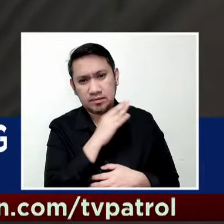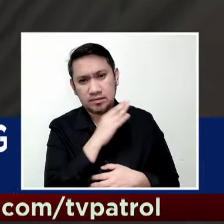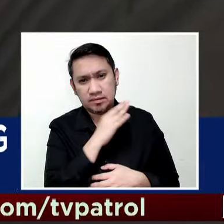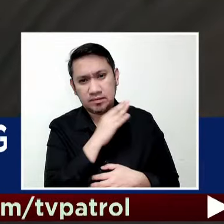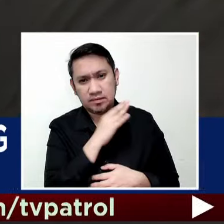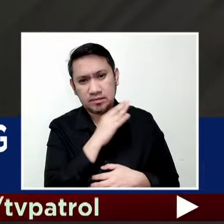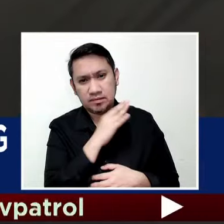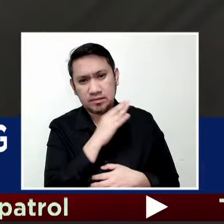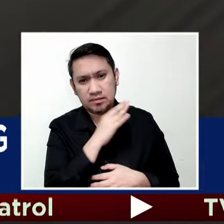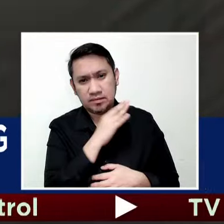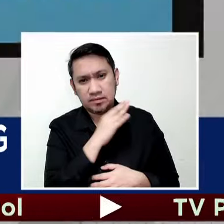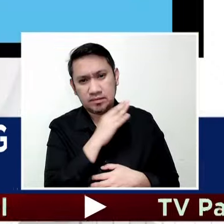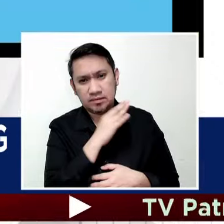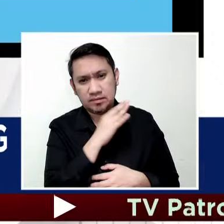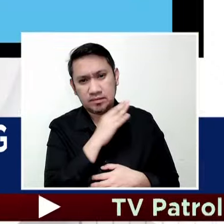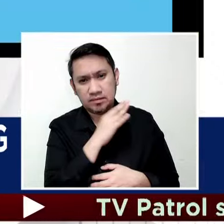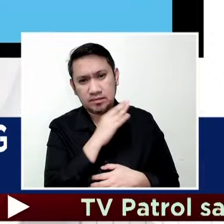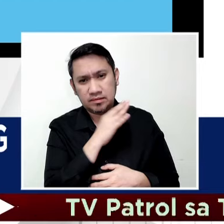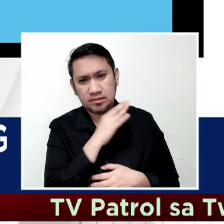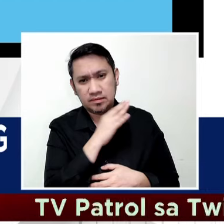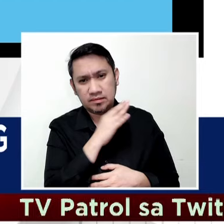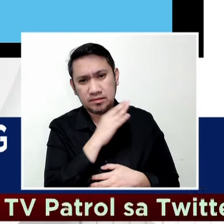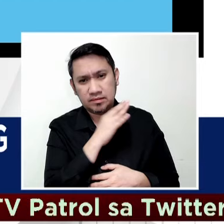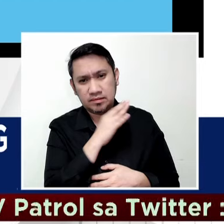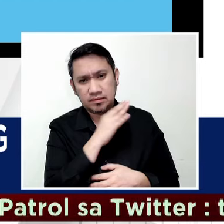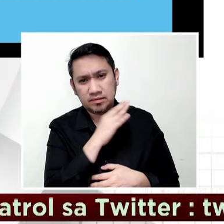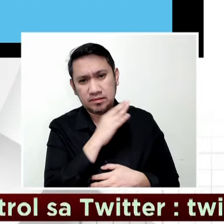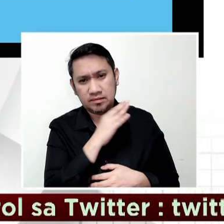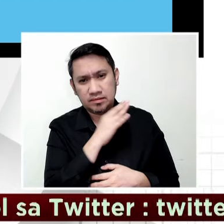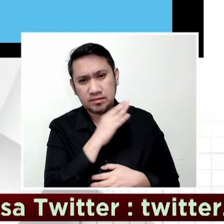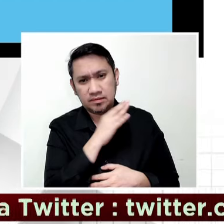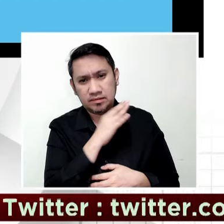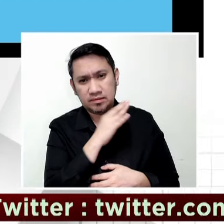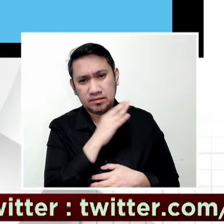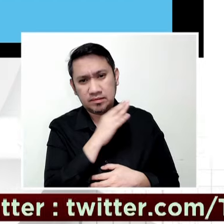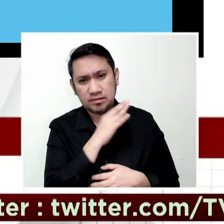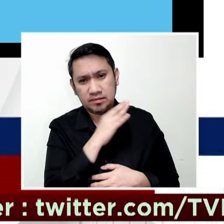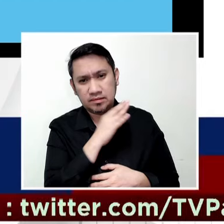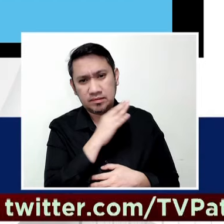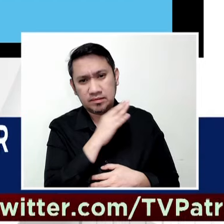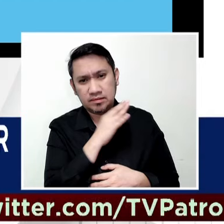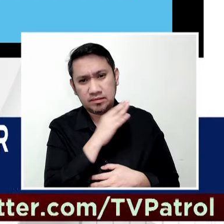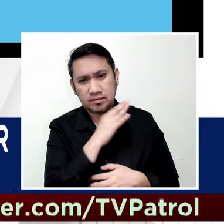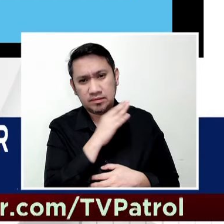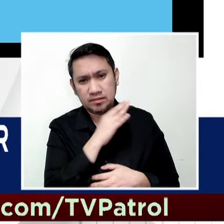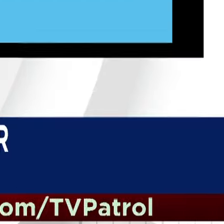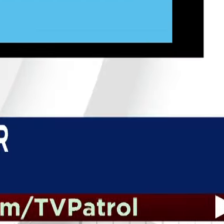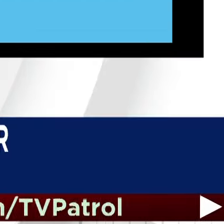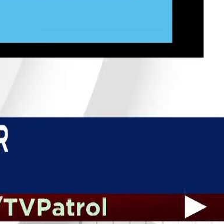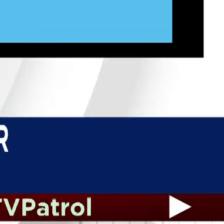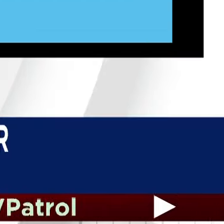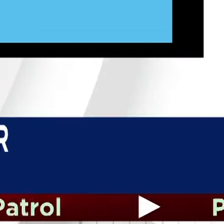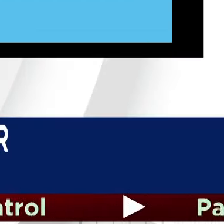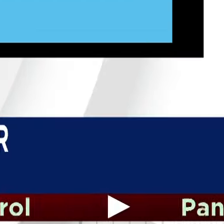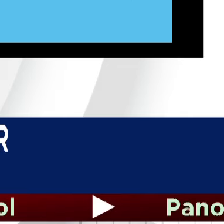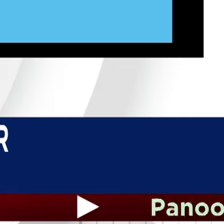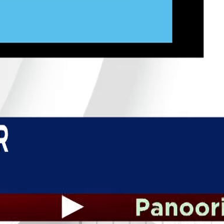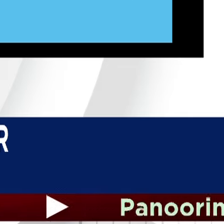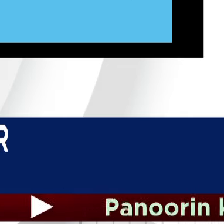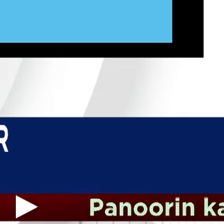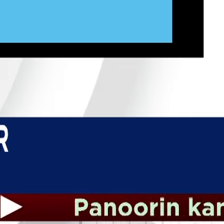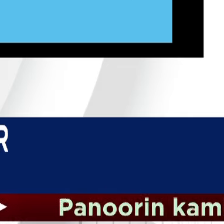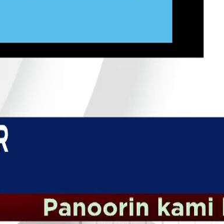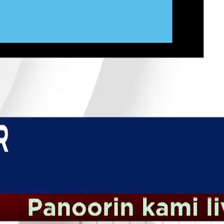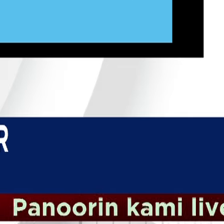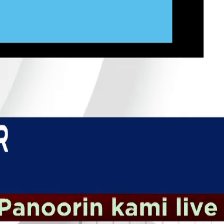matututukan. Sa pahayag naman ni Pangulong Ferdinand Marcos Jr., sinabi nito na nakausap na niya ang mga doktor ng ina